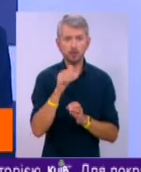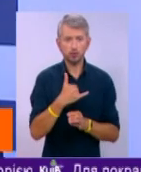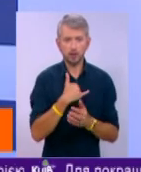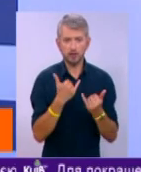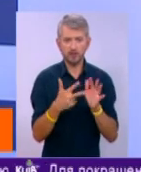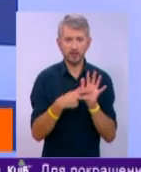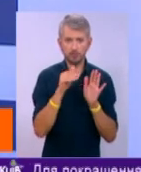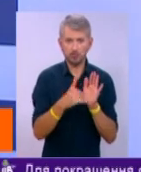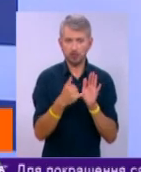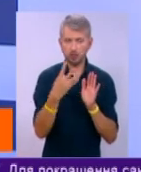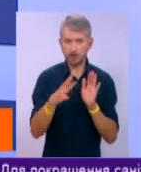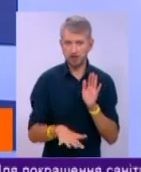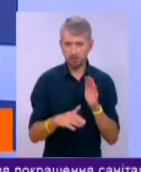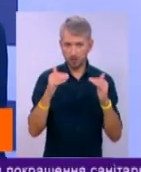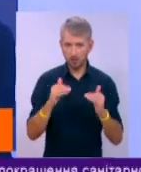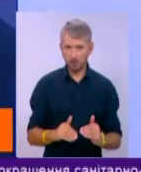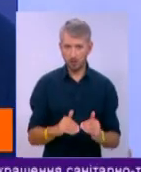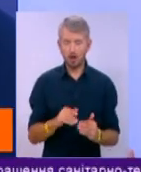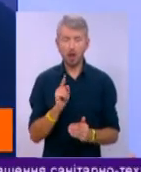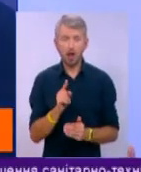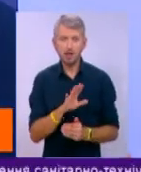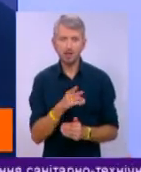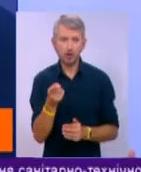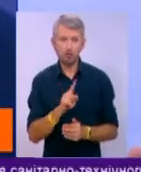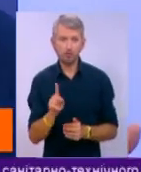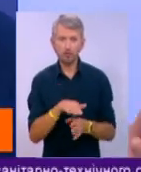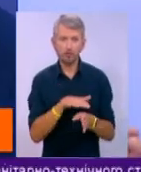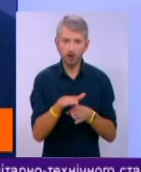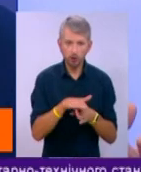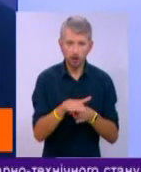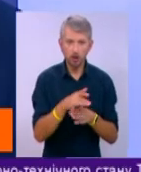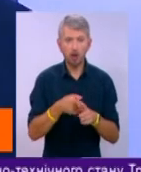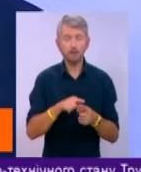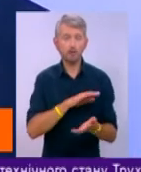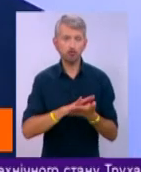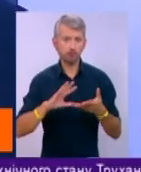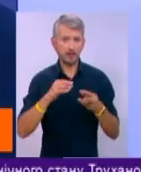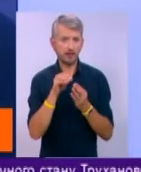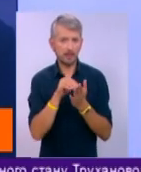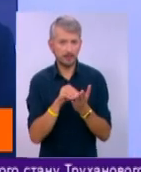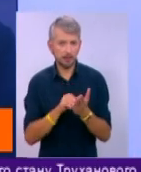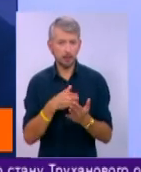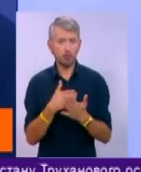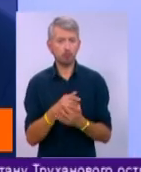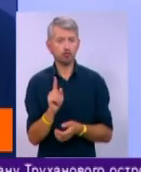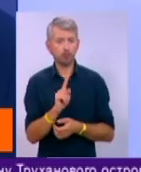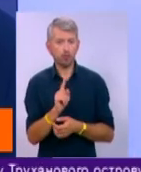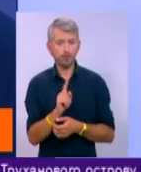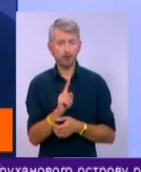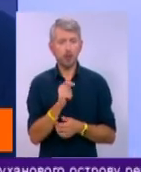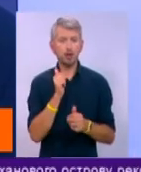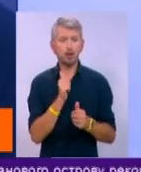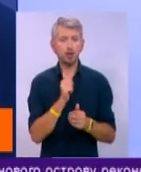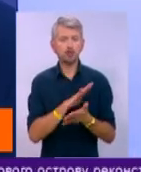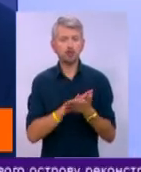8. Ми на четверте місце спустилися. Але не тому, що виконали, а це чиста статистика. Так ось що? Чистота